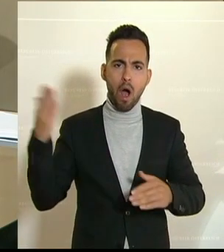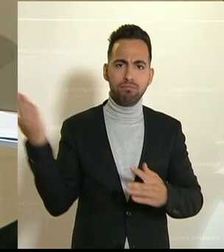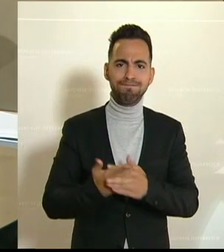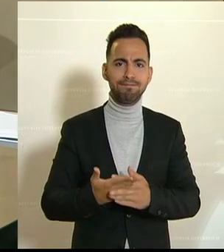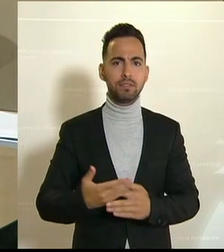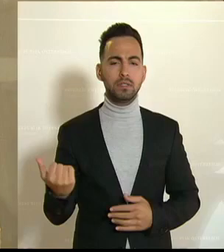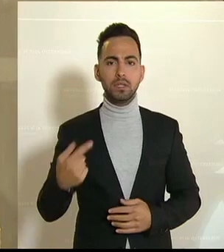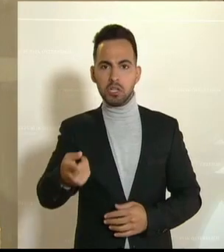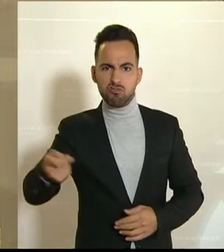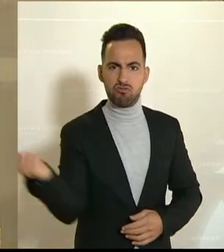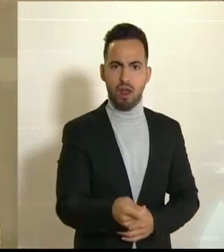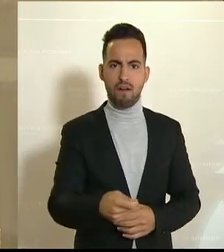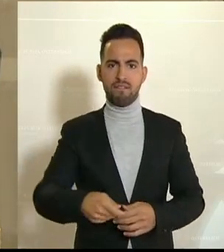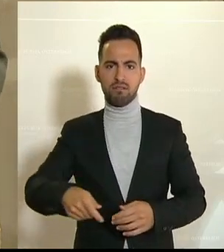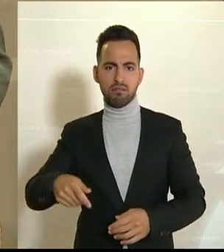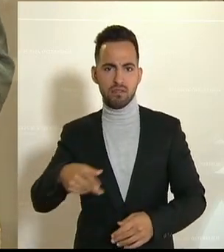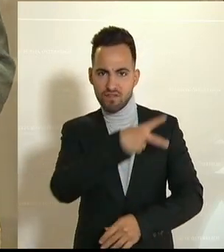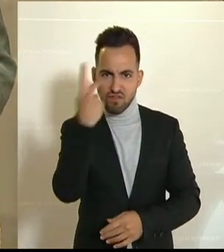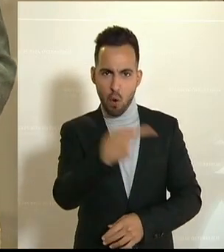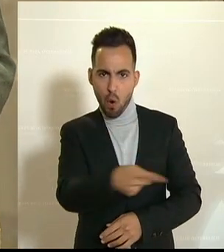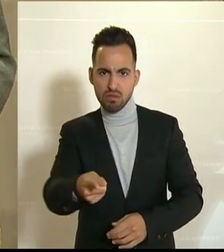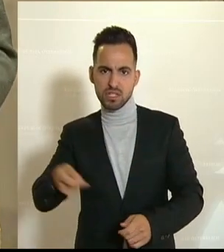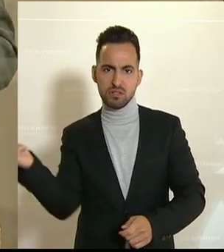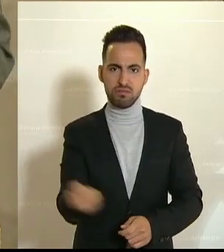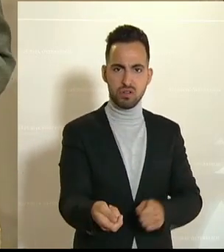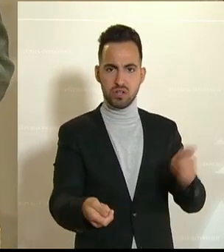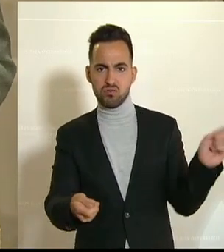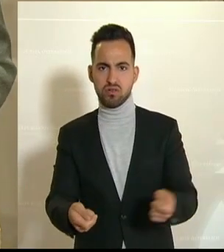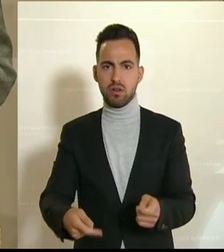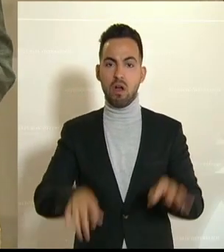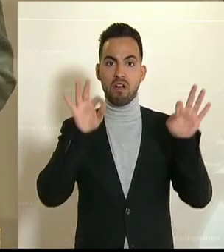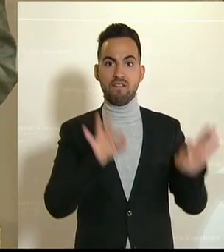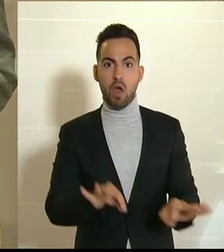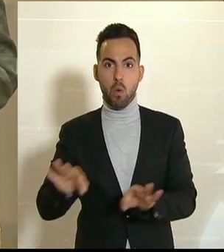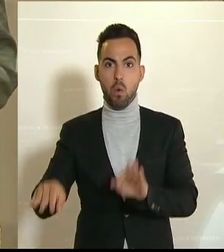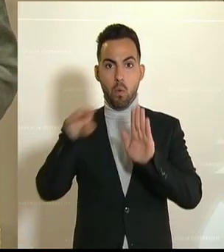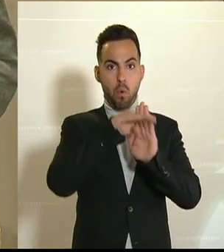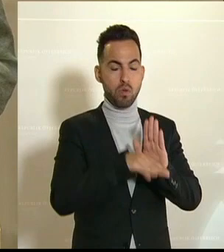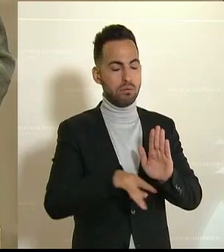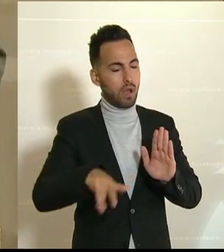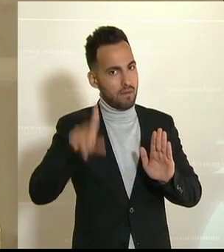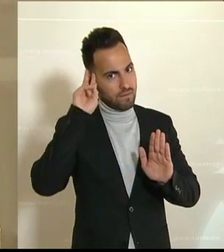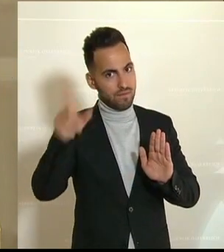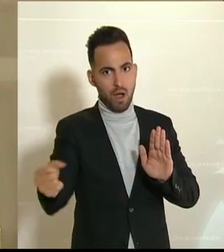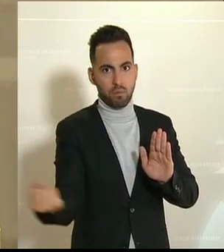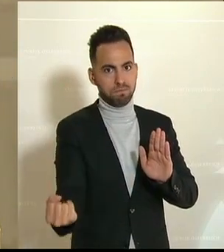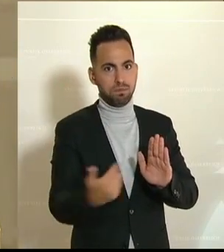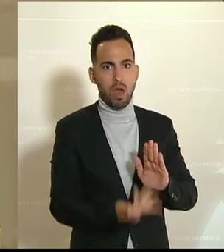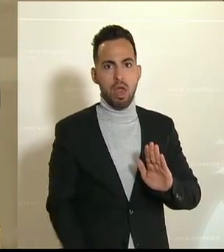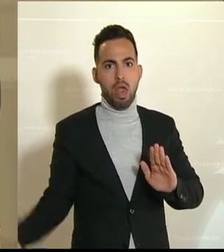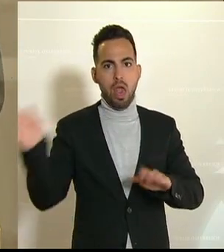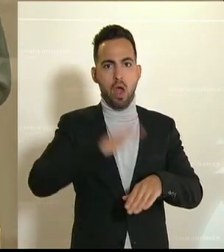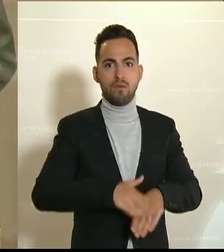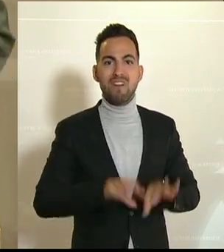wo sie mit Strafen mit voller Härte gegen die Bevölkerung vorgehen. Verordnungen, und das schlagt dem Fass den Boden aus, die für